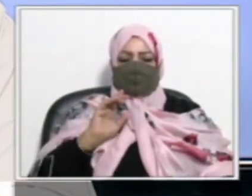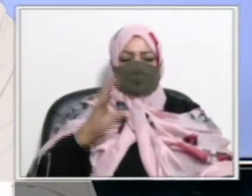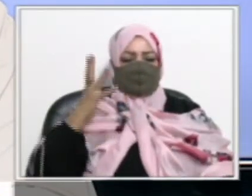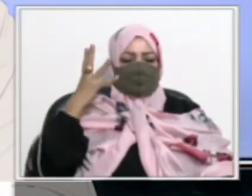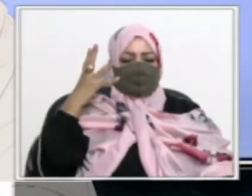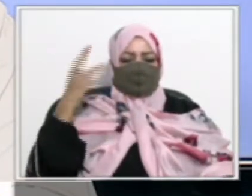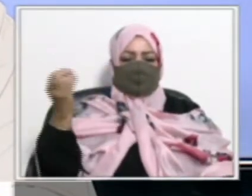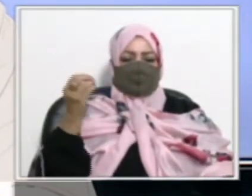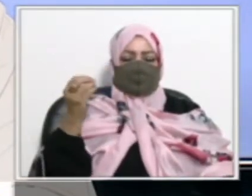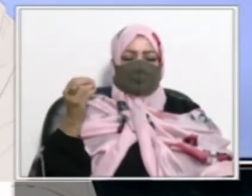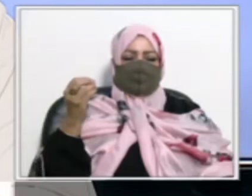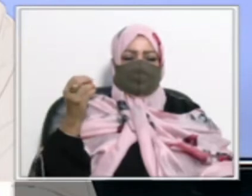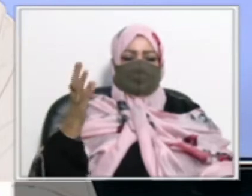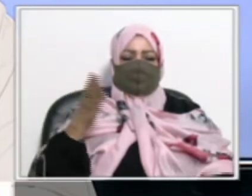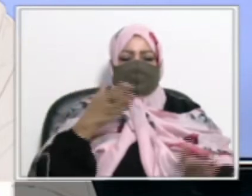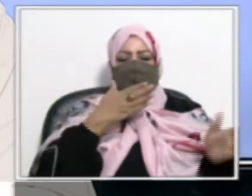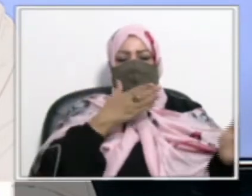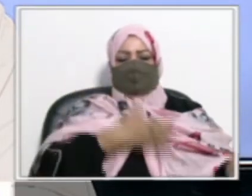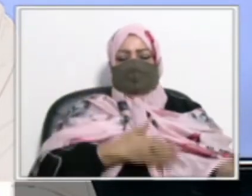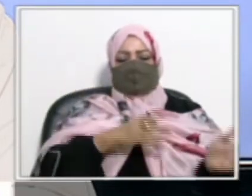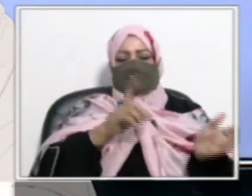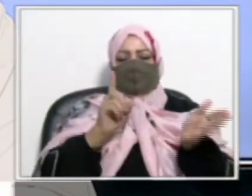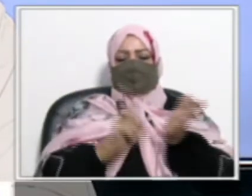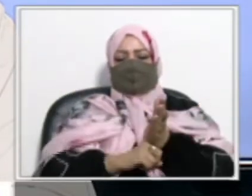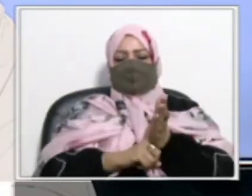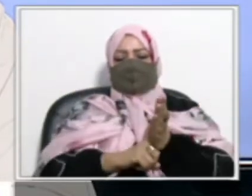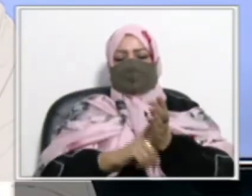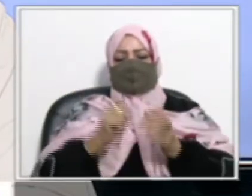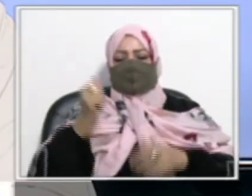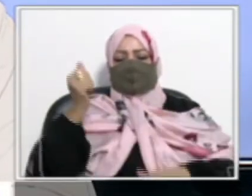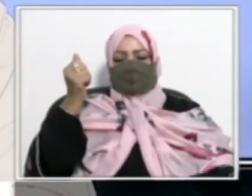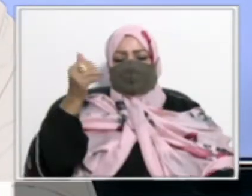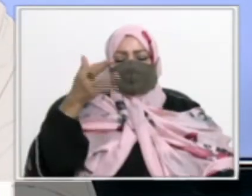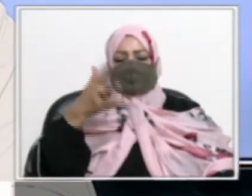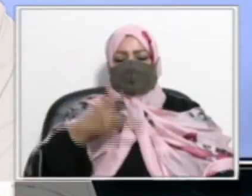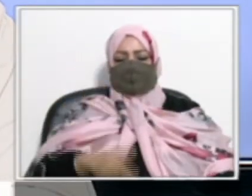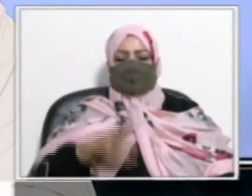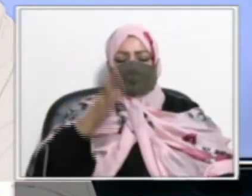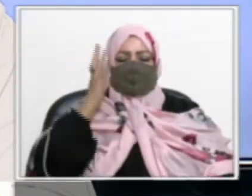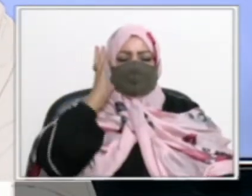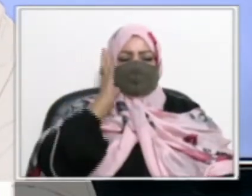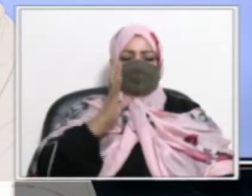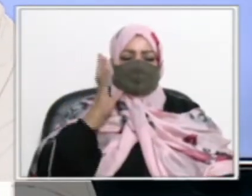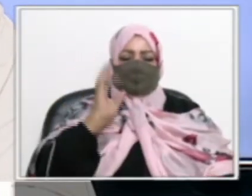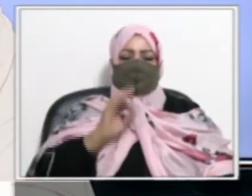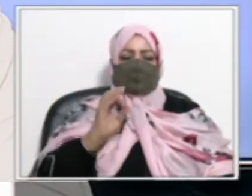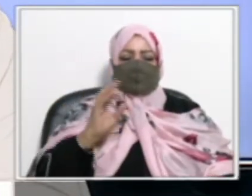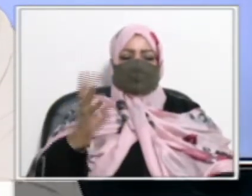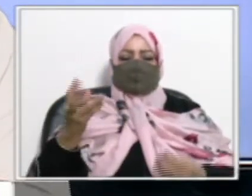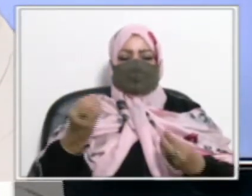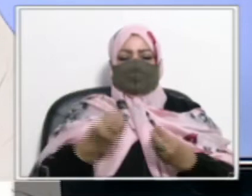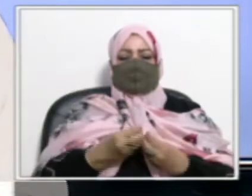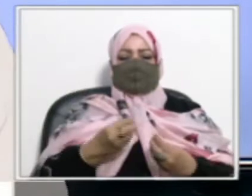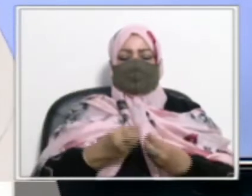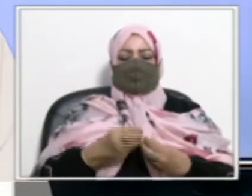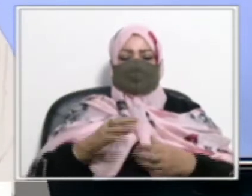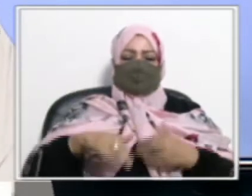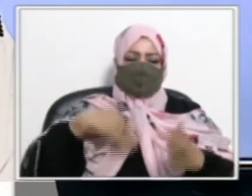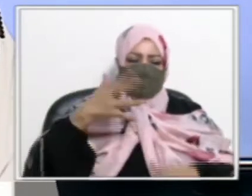كانت في نوافله، يأتي بسجود لإصلاحها. ومنهم من قال